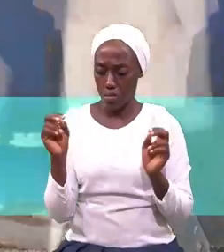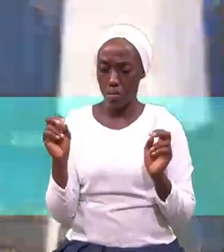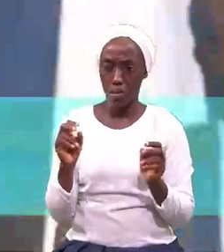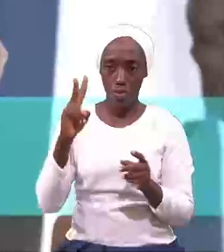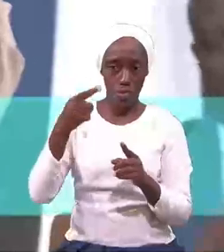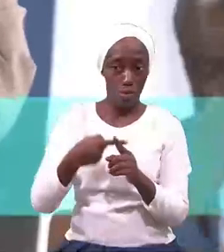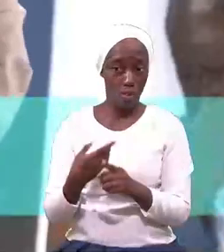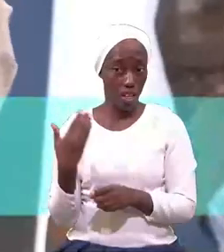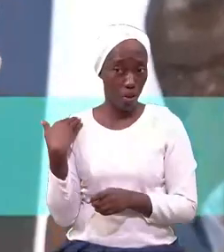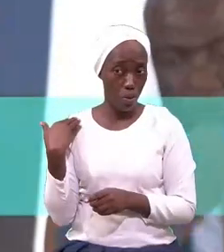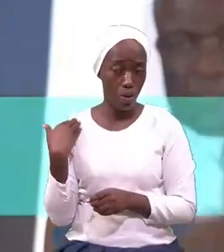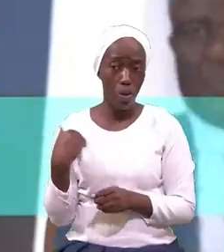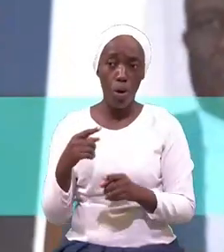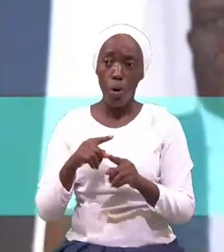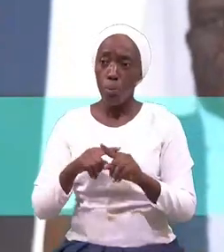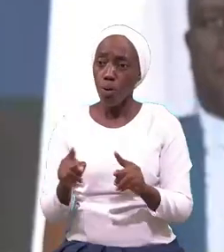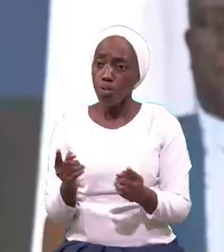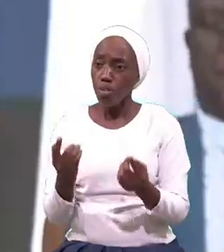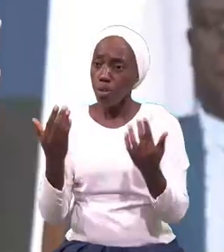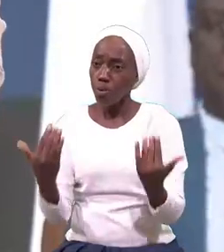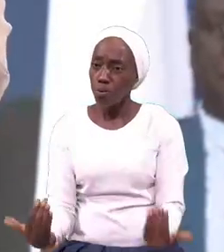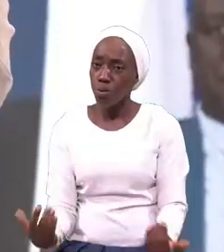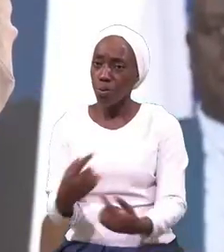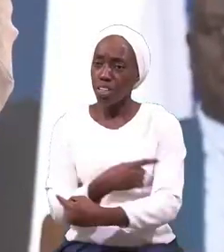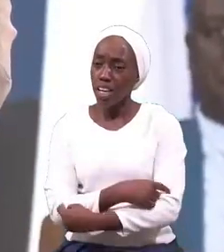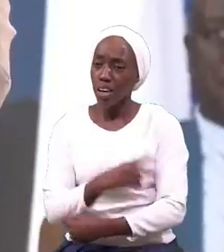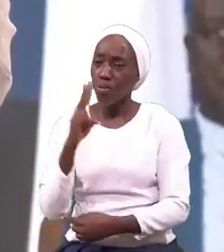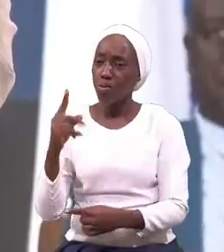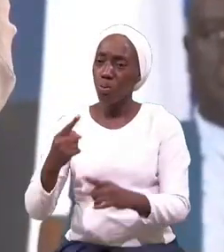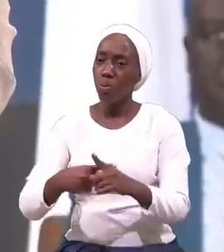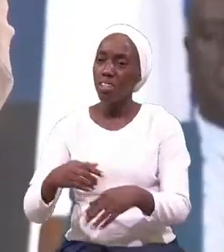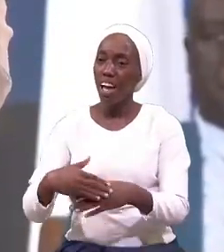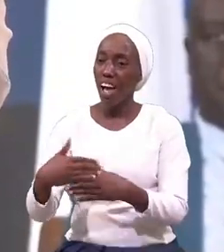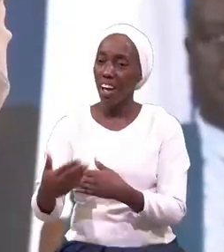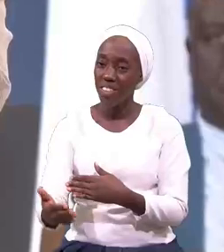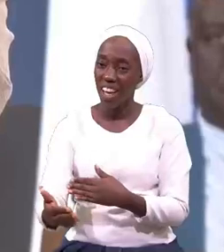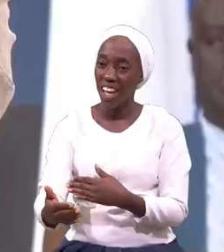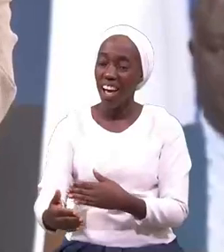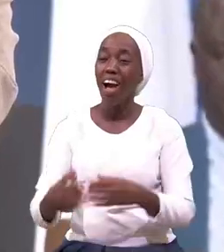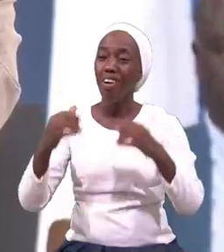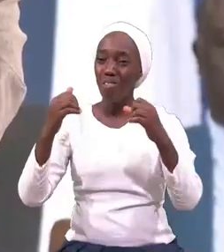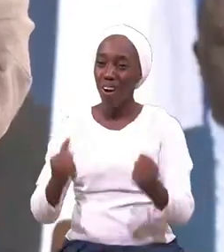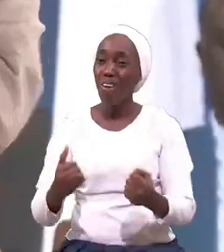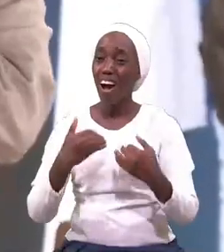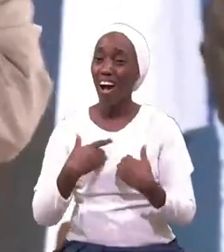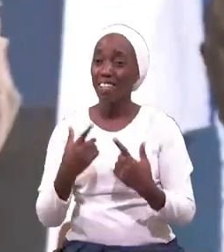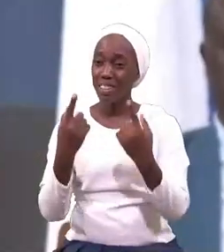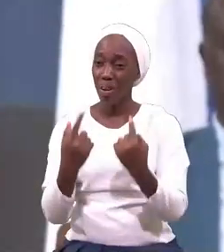2 mois passés, aujourd'hui, 2 mois après maintenant, la puissance est venue.